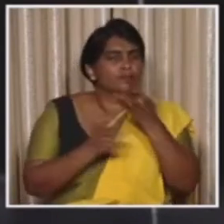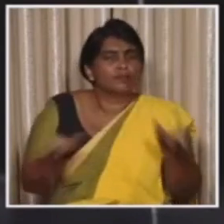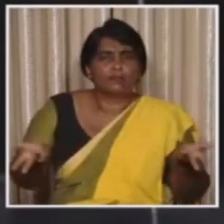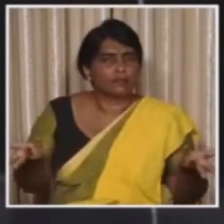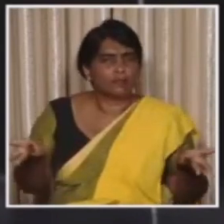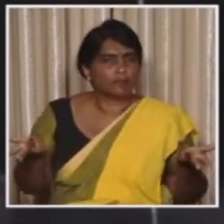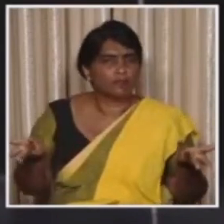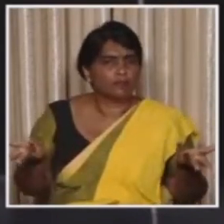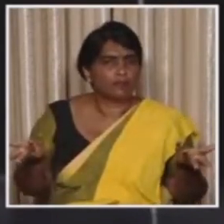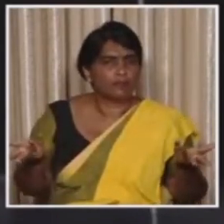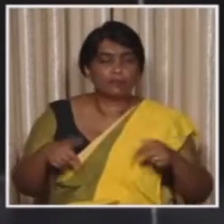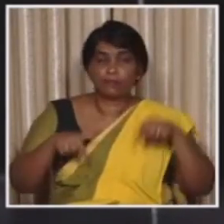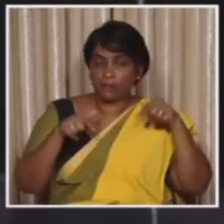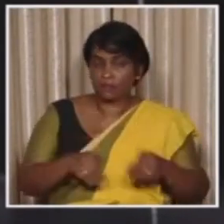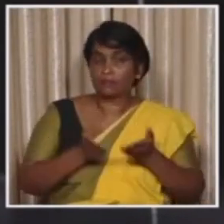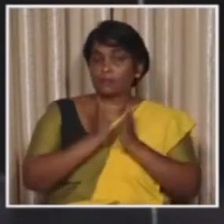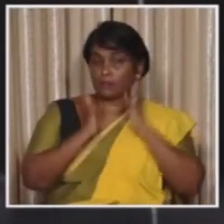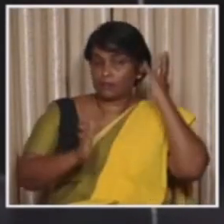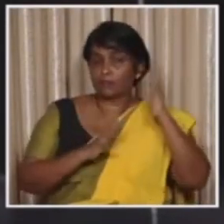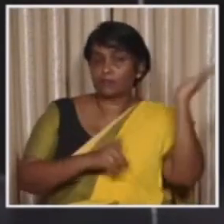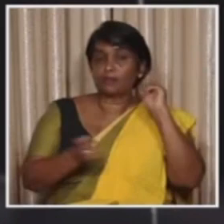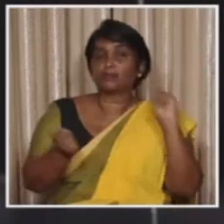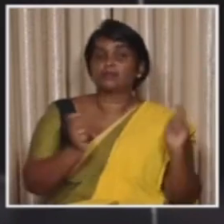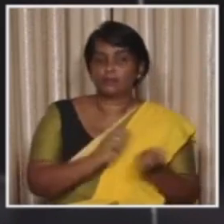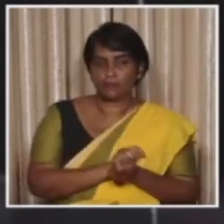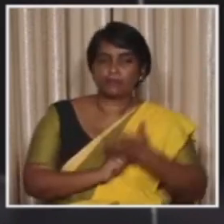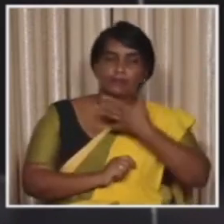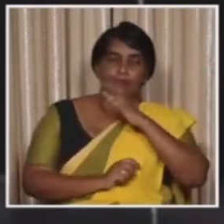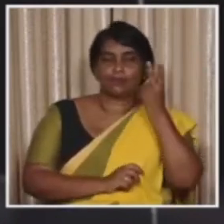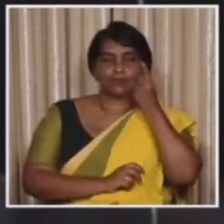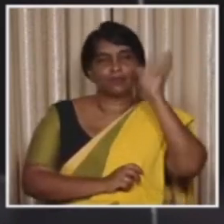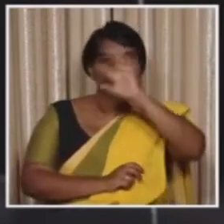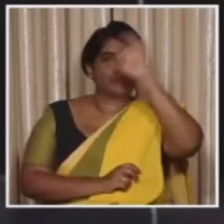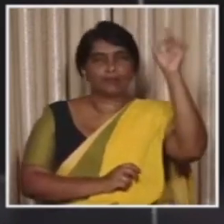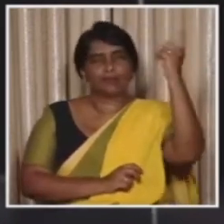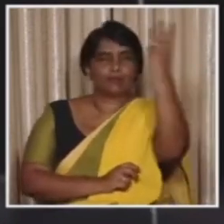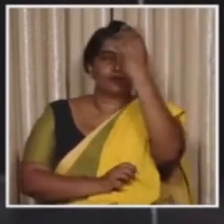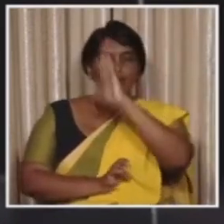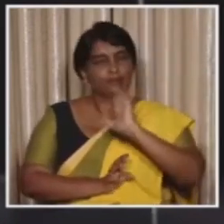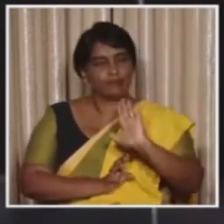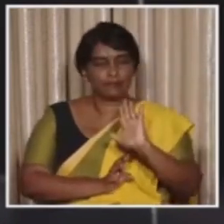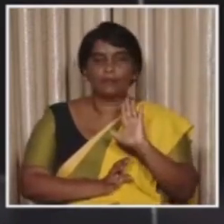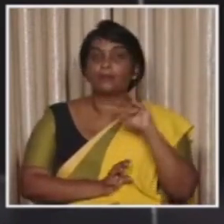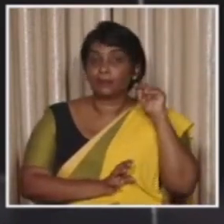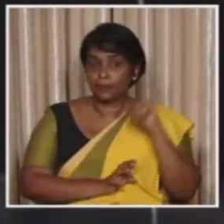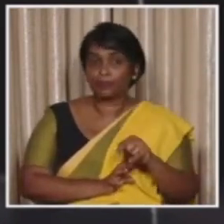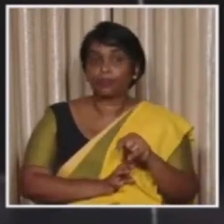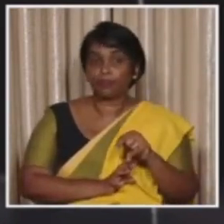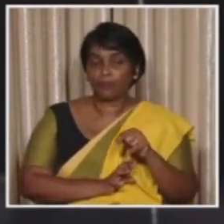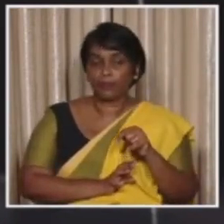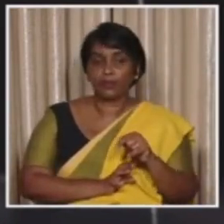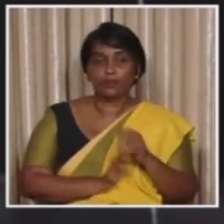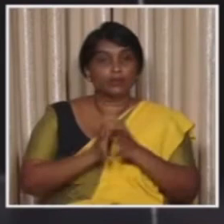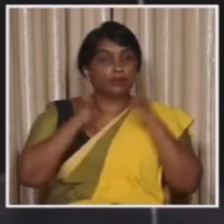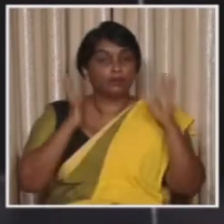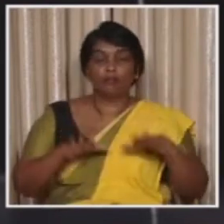පුළුවන්ද? අද ඉන්දියාව මේ ලෝකේ ක්‍රිකට් ඔය එංගලන්තේ ඕස්ට්‍රේලියාව වගේ රටවල් දෙක තුනක් ඇරෙන්න ඒගොල්ලෝ අද මේක ඉතා